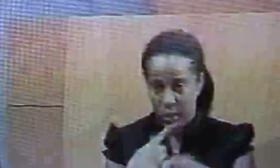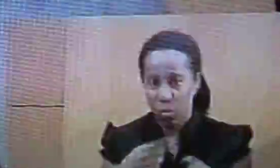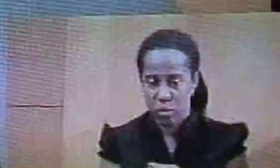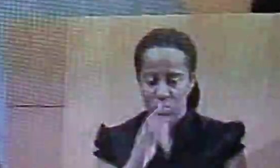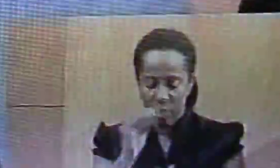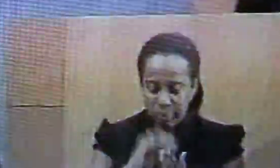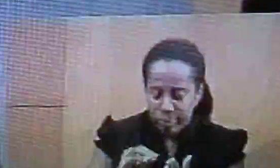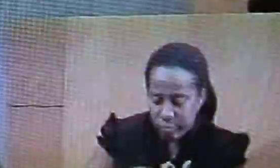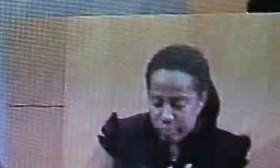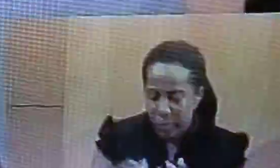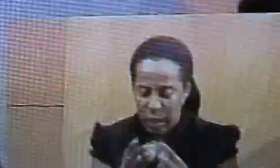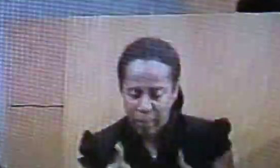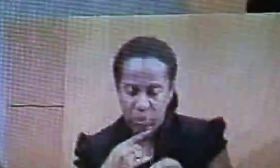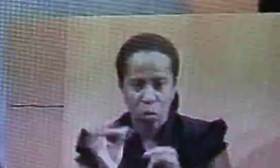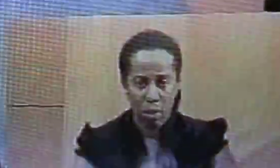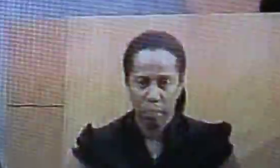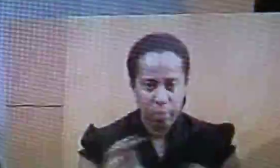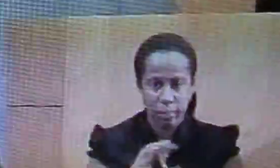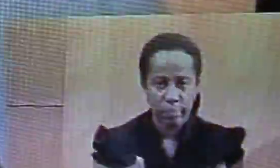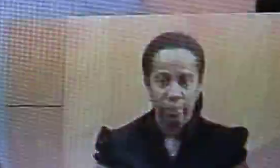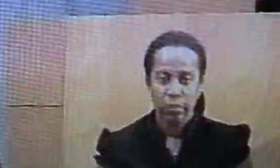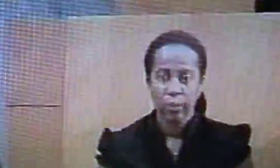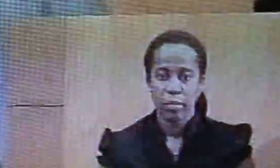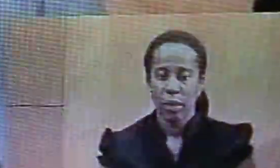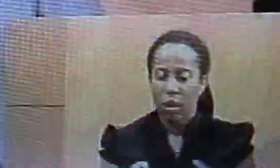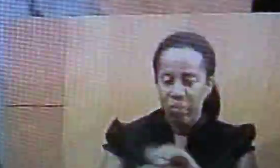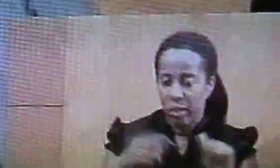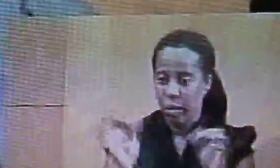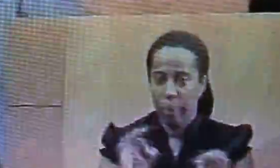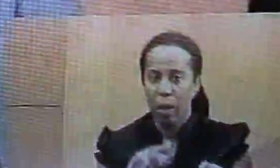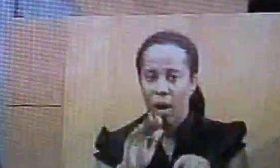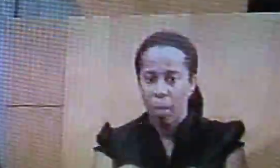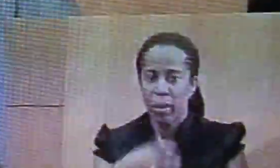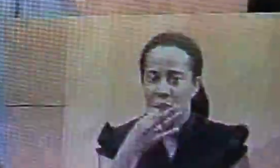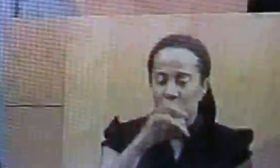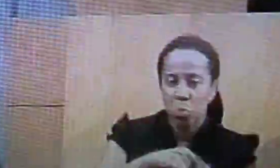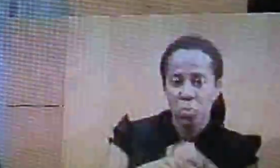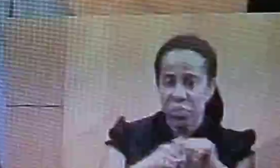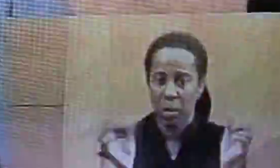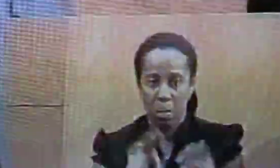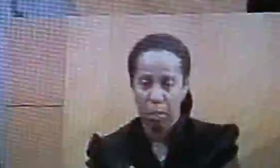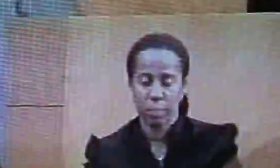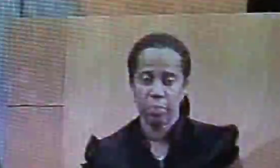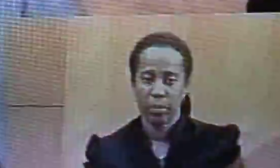rédigez pas la délibération. Elle n'est pas prise, et puis après vous allez dire non, ça n'a pas été voté.